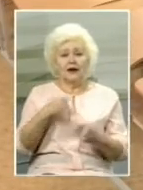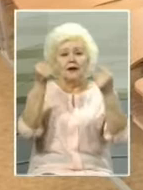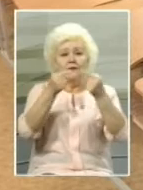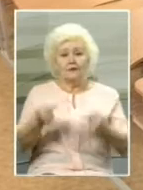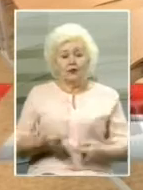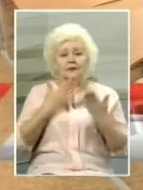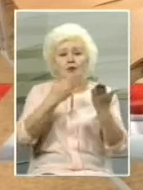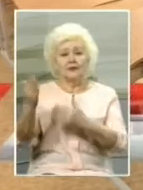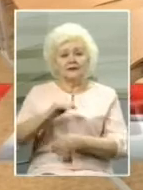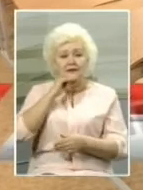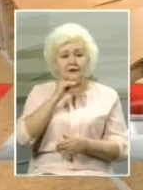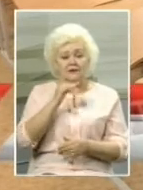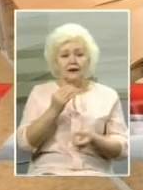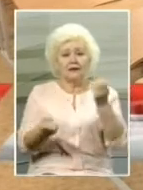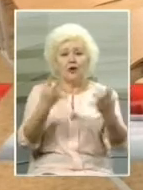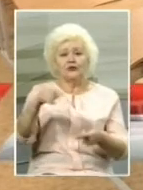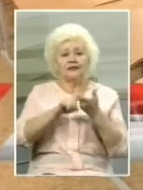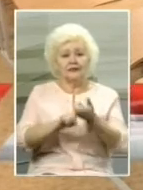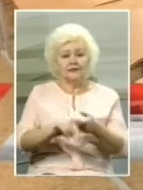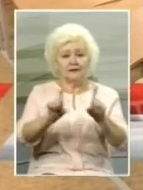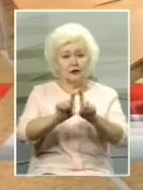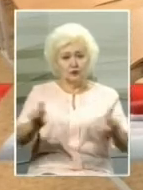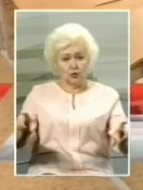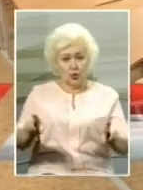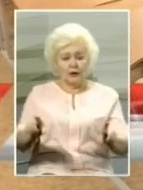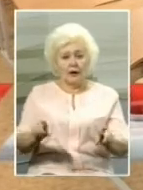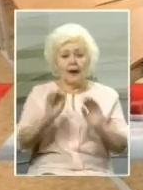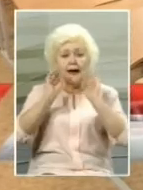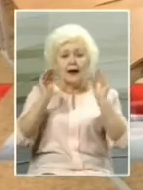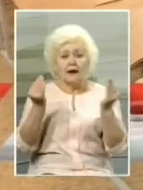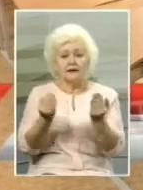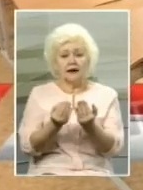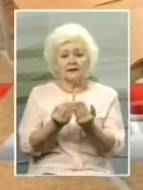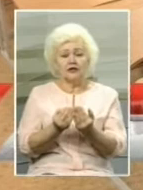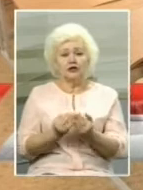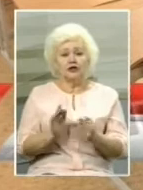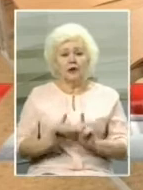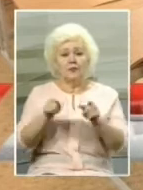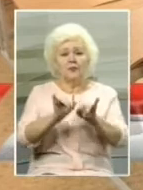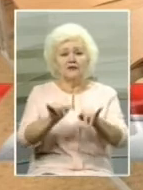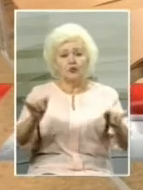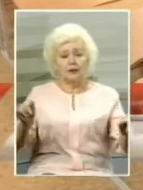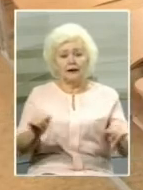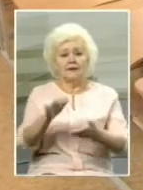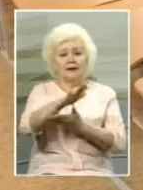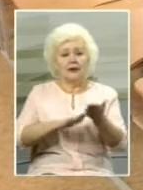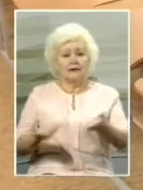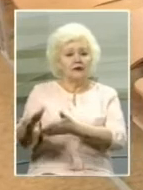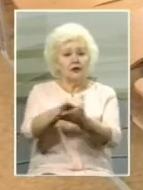вовремя обратити увагу на очаги інфекції в школі, ограничить поступлення її дальніше в